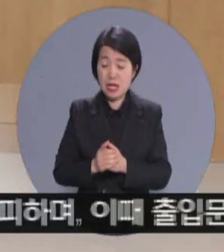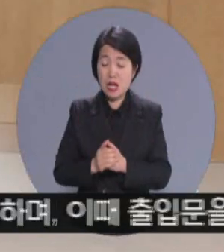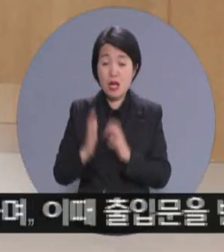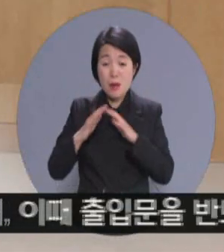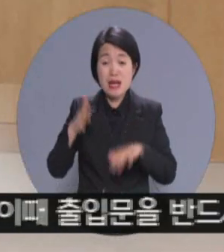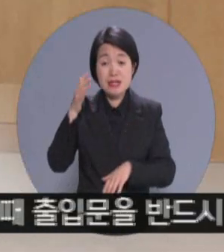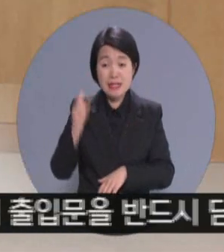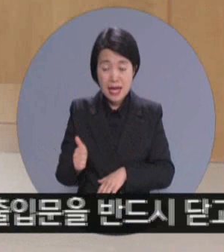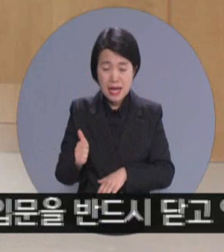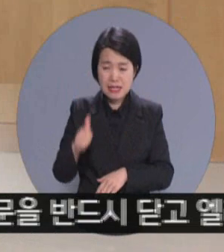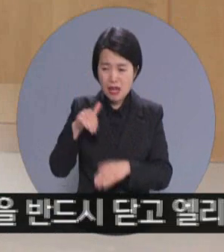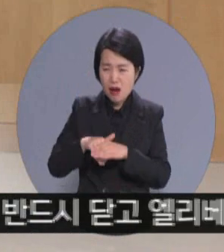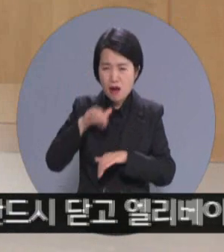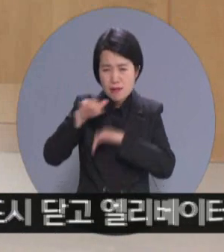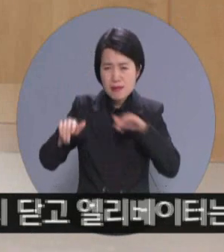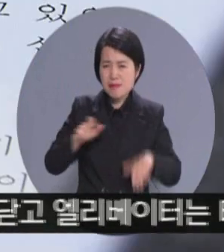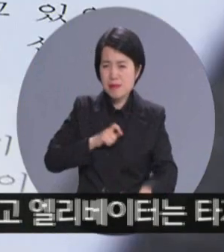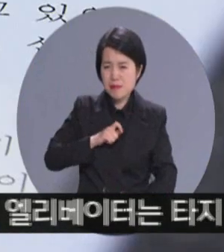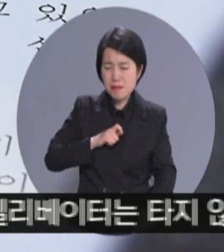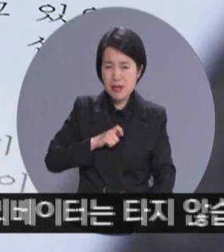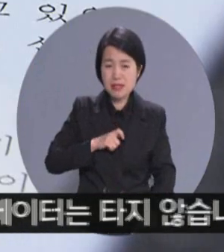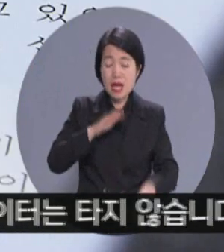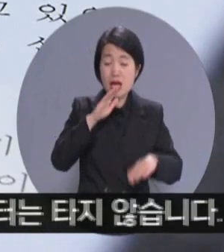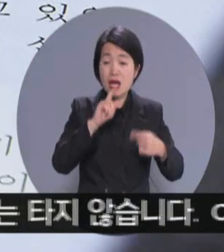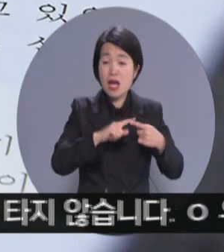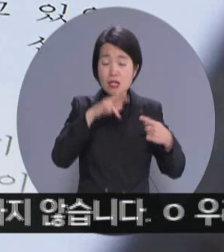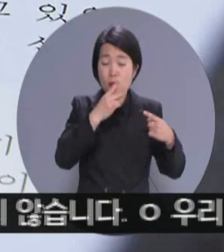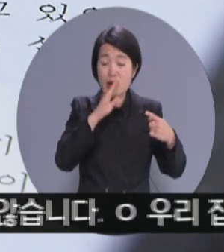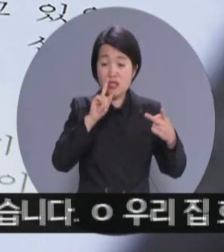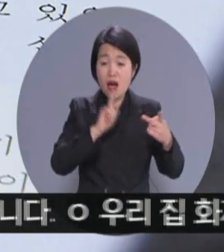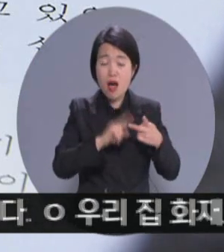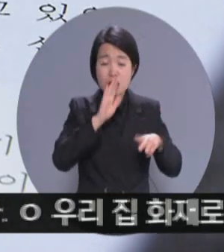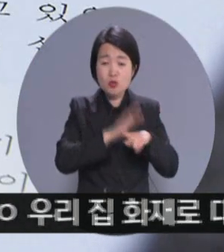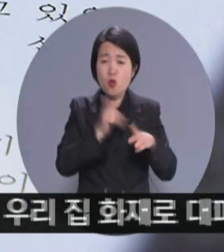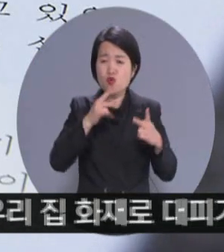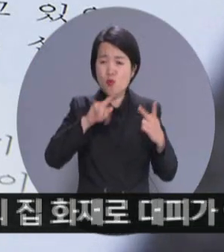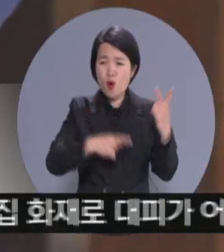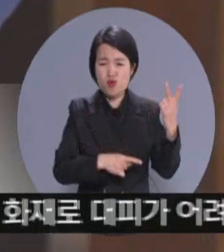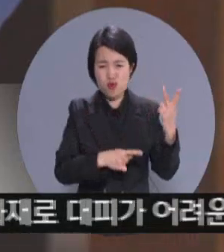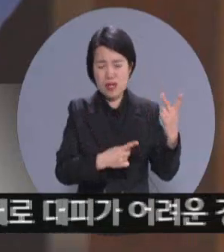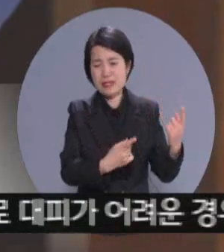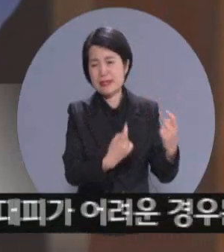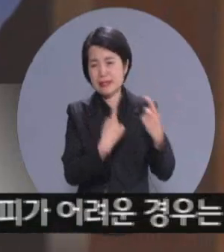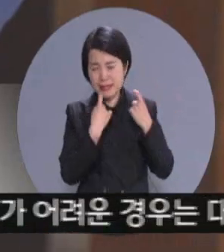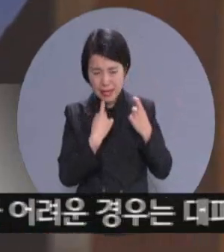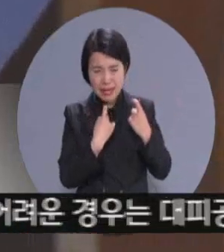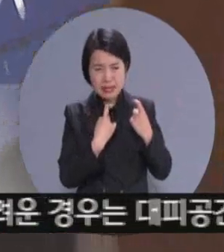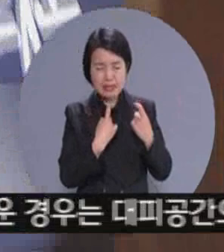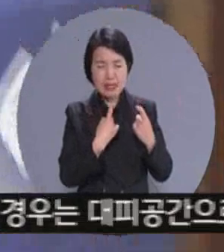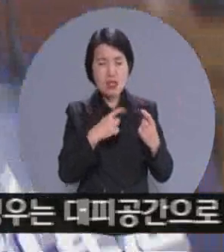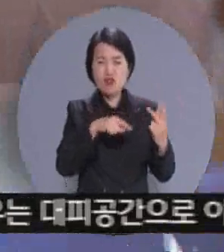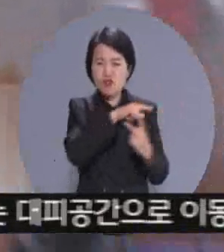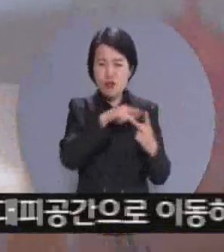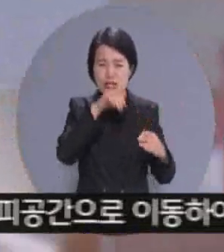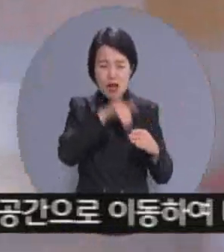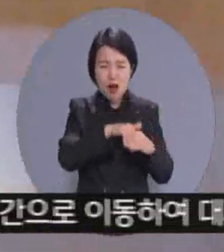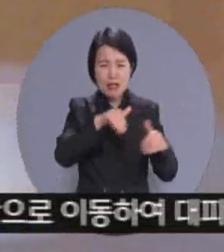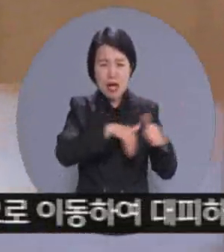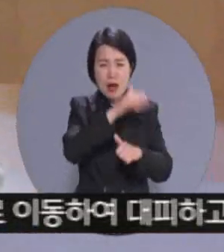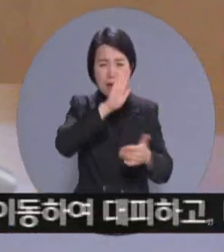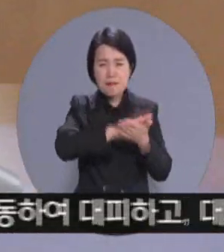있다며 소병철, 손은모 후보 측이 경찰에 수사를 의뢰하자 불리한 선거판을 뒤집기 위한 행태라며 두